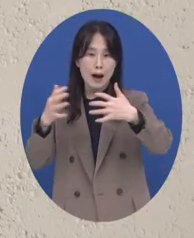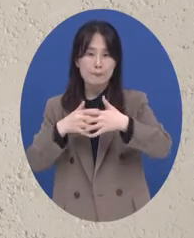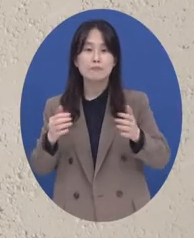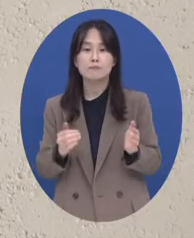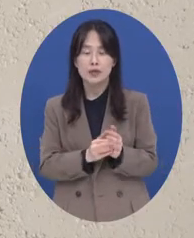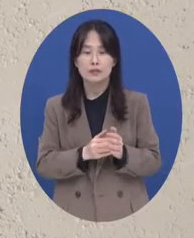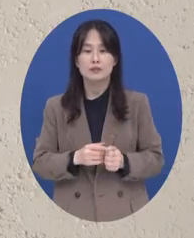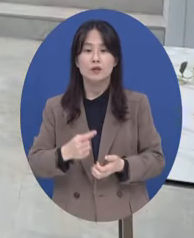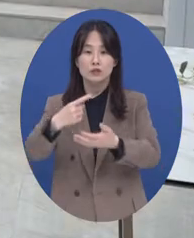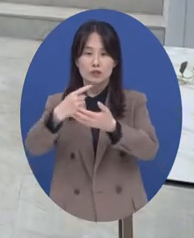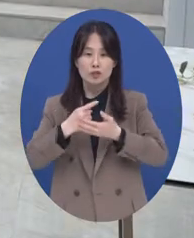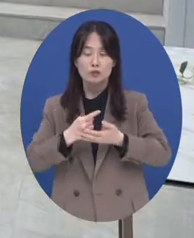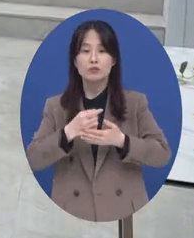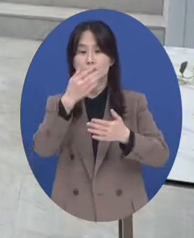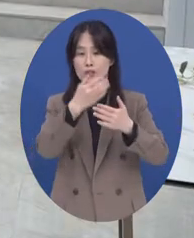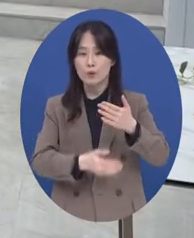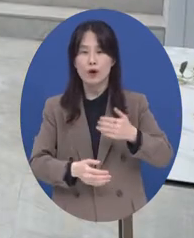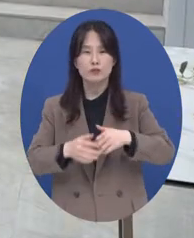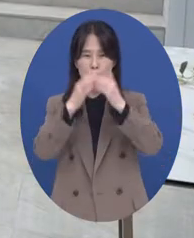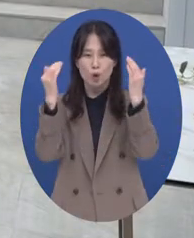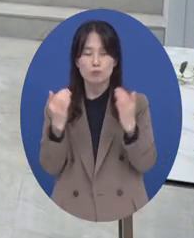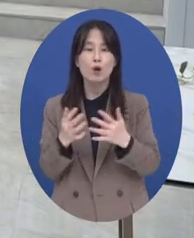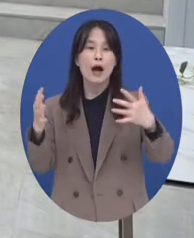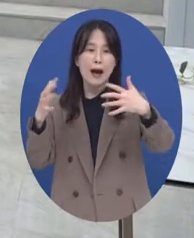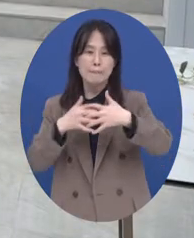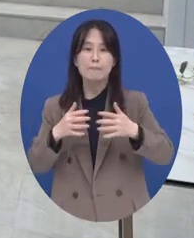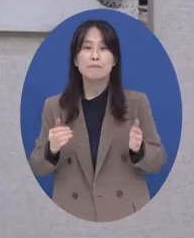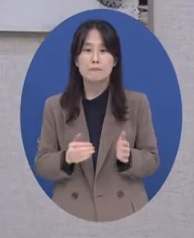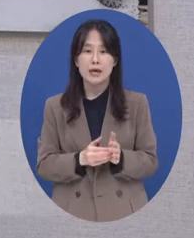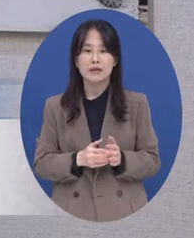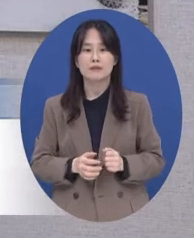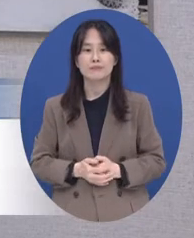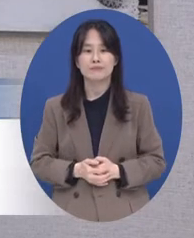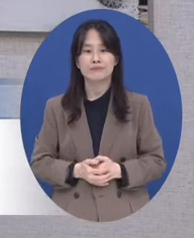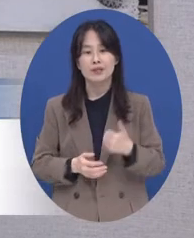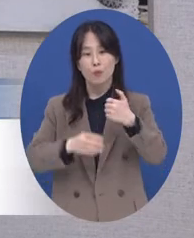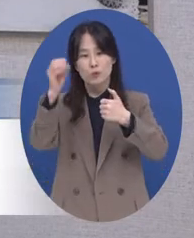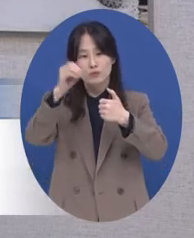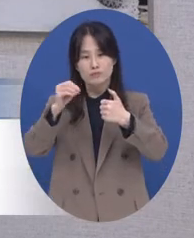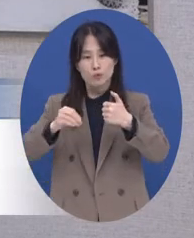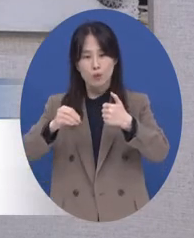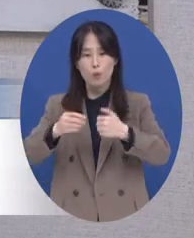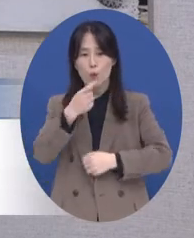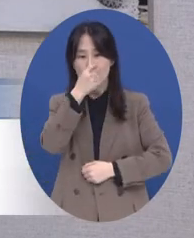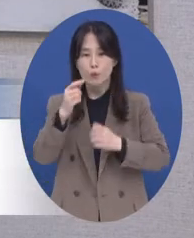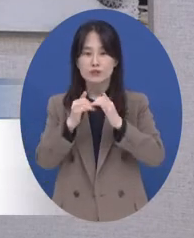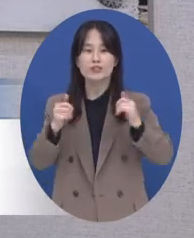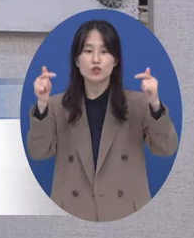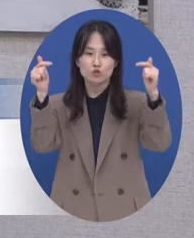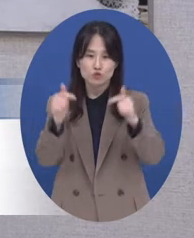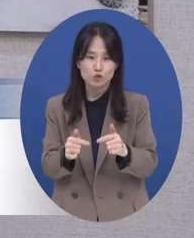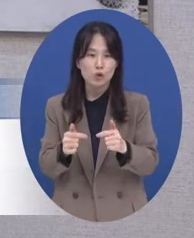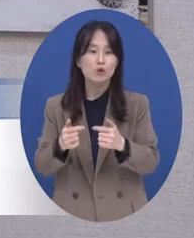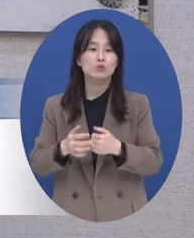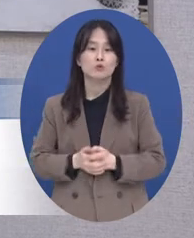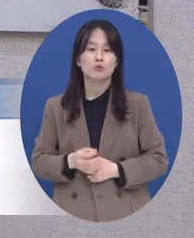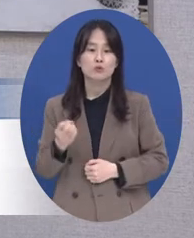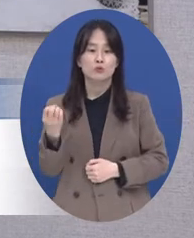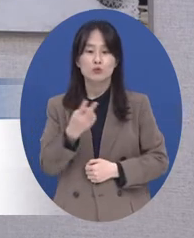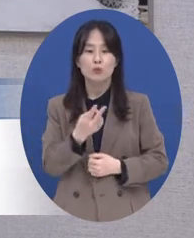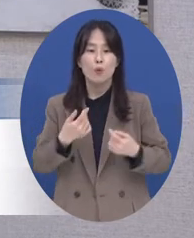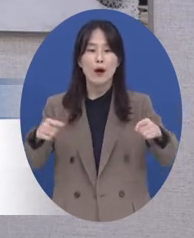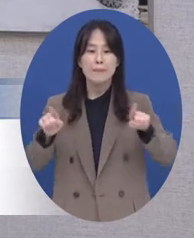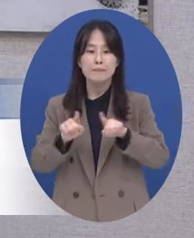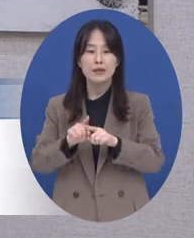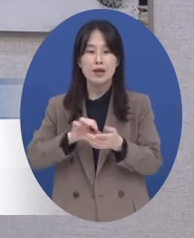주재 접수를 주소 한 경우를 제외하면 전부 헤비 가 이루어졌습니다 50% 라면 그런 그 지금 보증 인원을 줄여